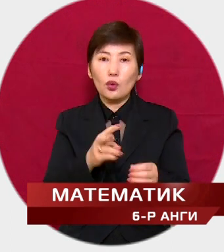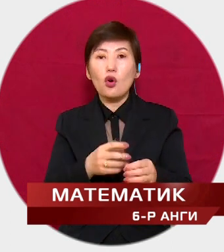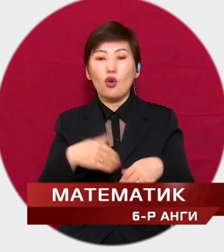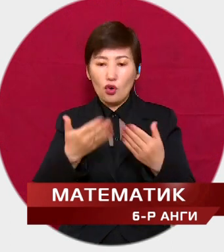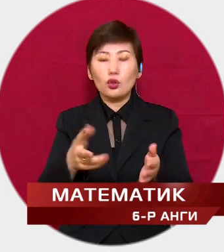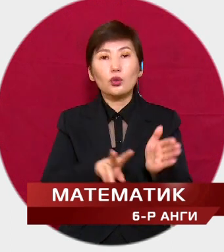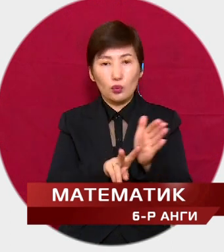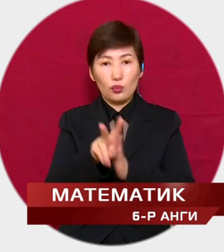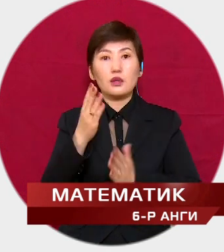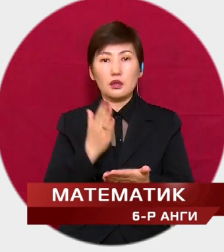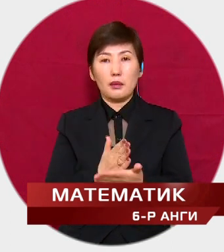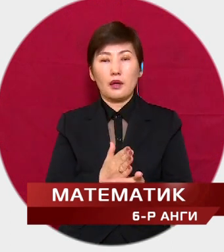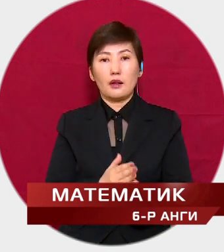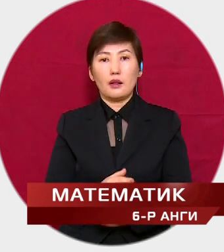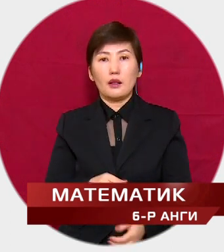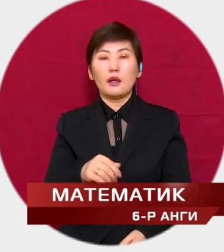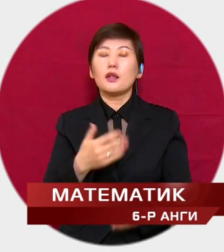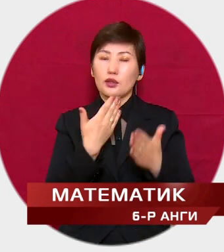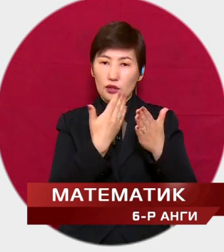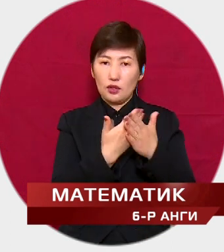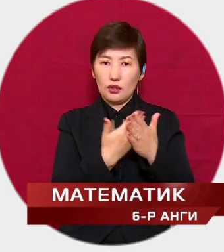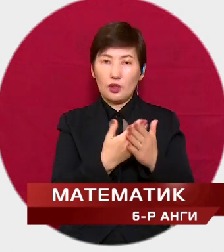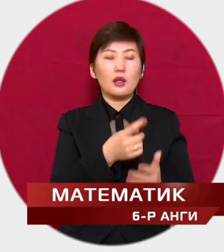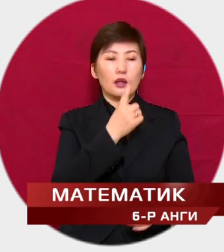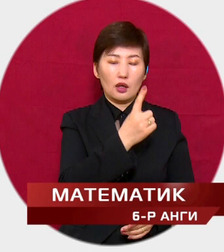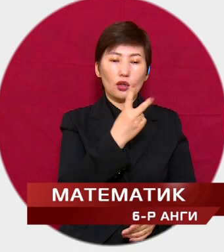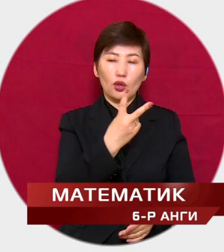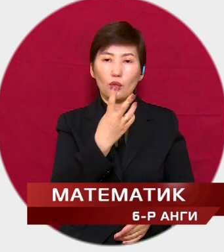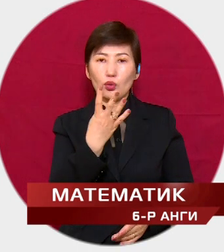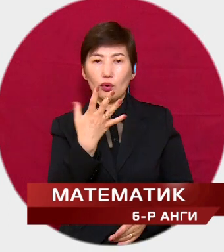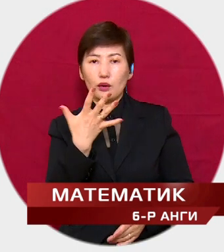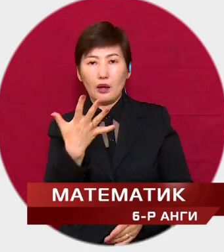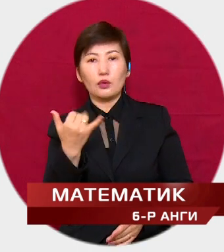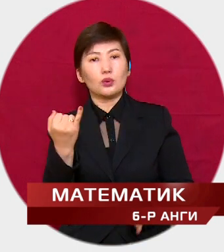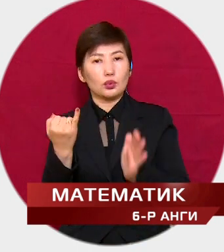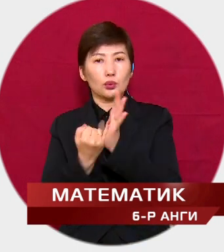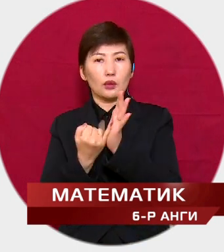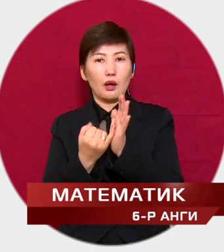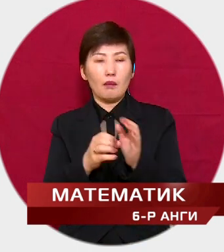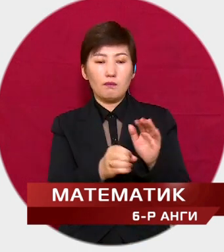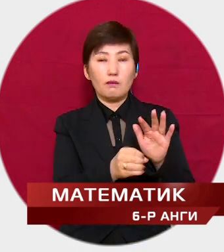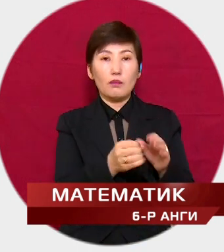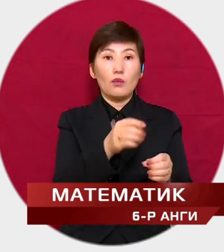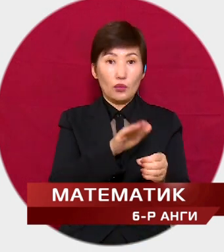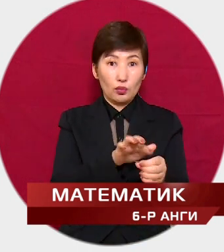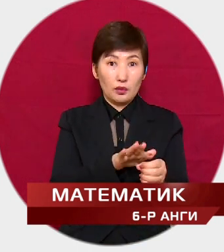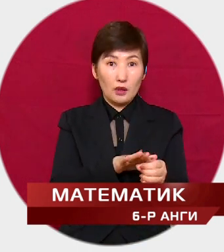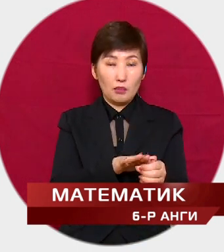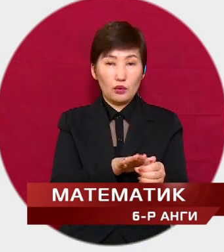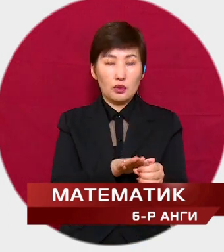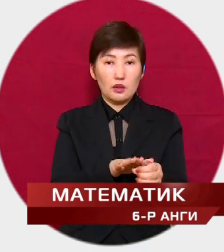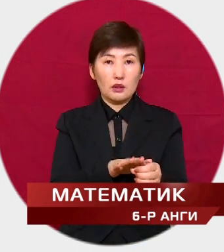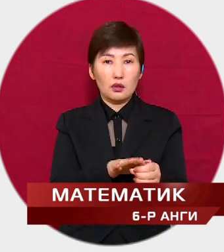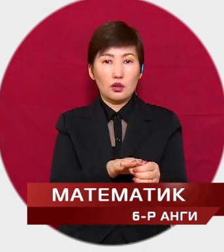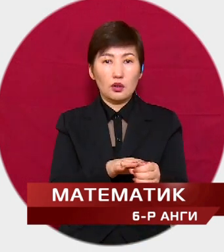өгдөл дээрээсээ хэдүүлээ. Жишээлбэл одоо 1 нүд, 2 нүд, 3 нүд, 4 нүд, 5 нүд, 6 нүдэрээ буусан